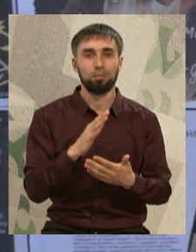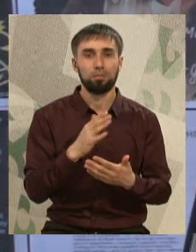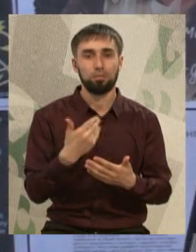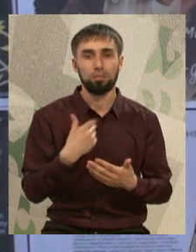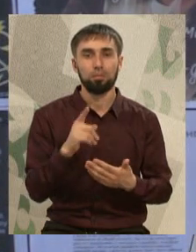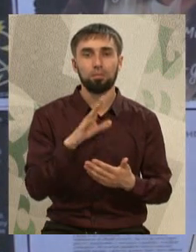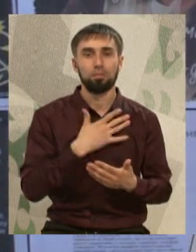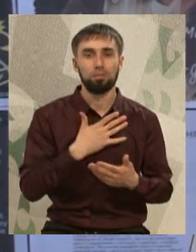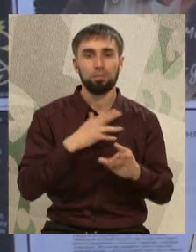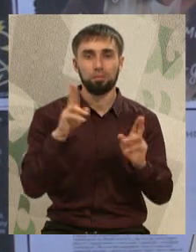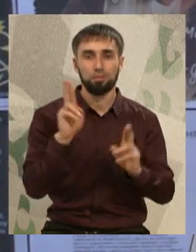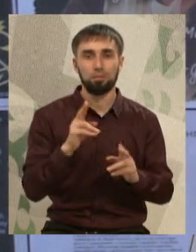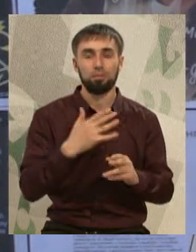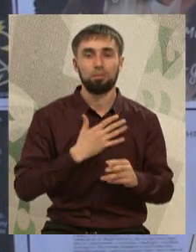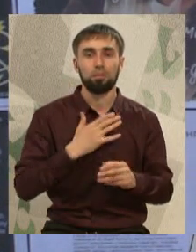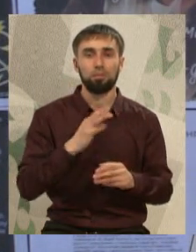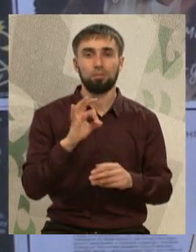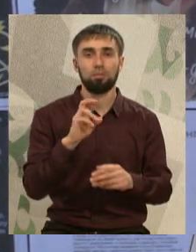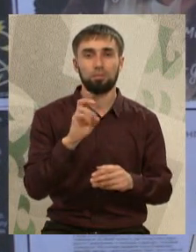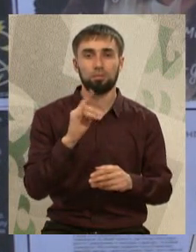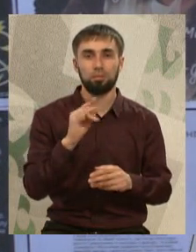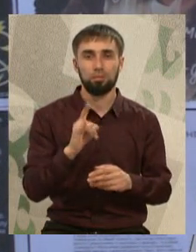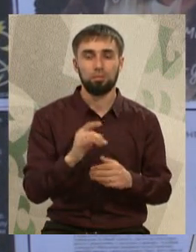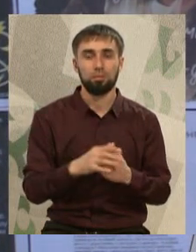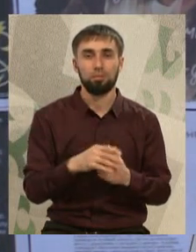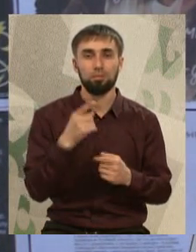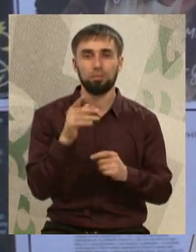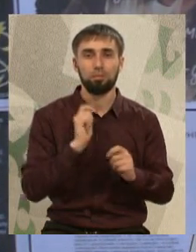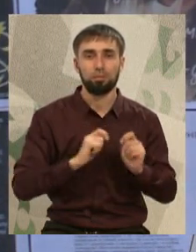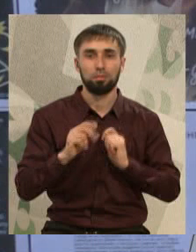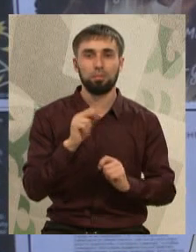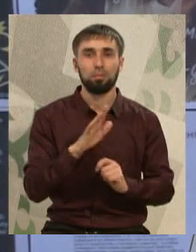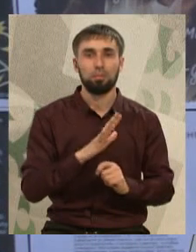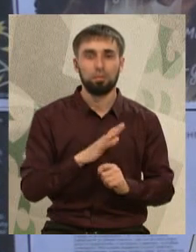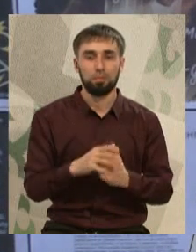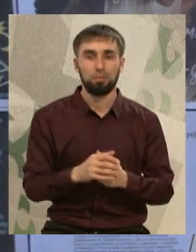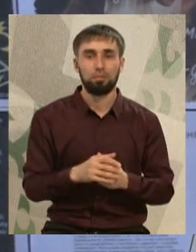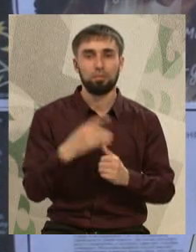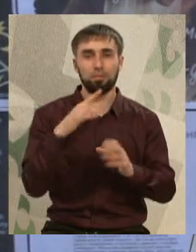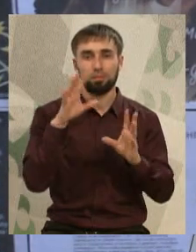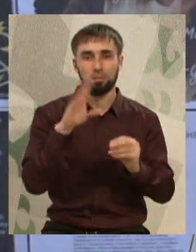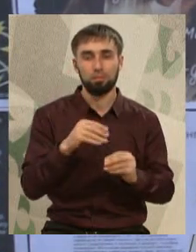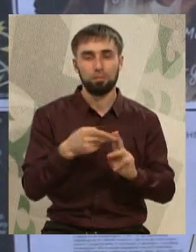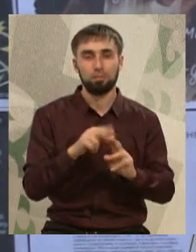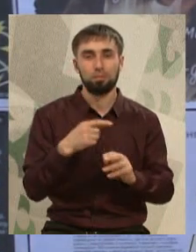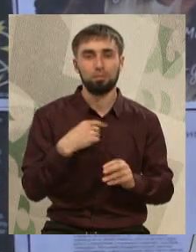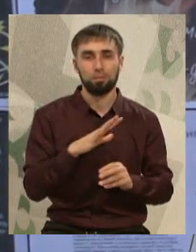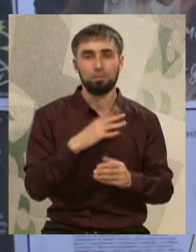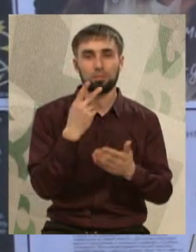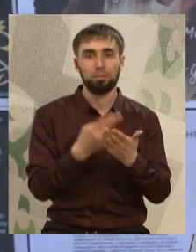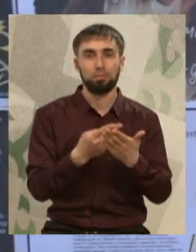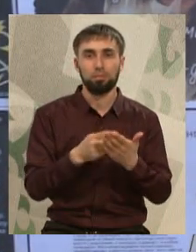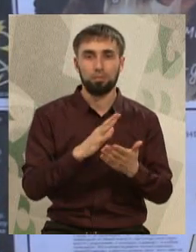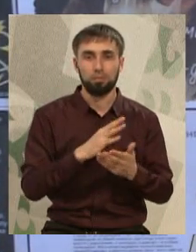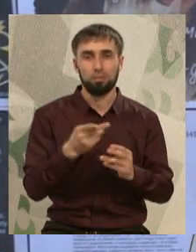наши традиции, про обычаи, тот наряд, которым носили наши предки. И все это, конечно, было для нас примером,